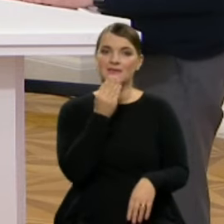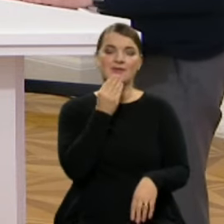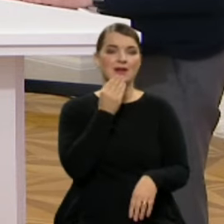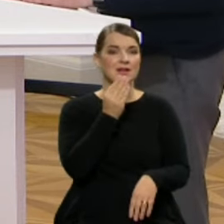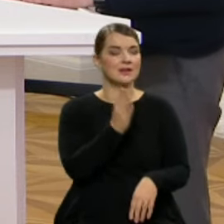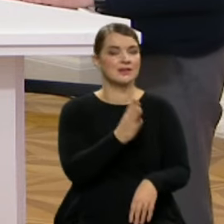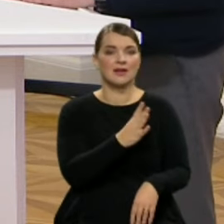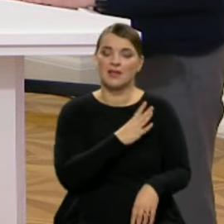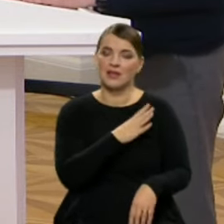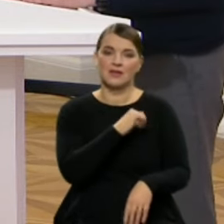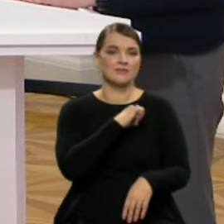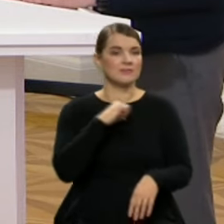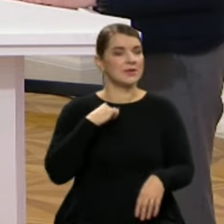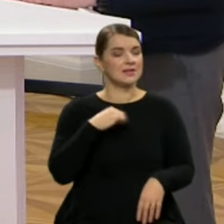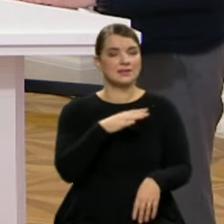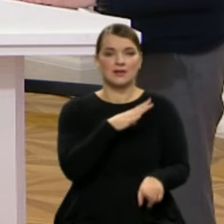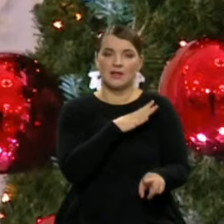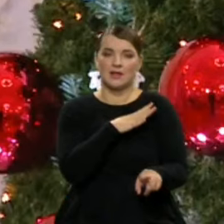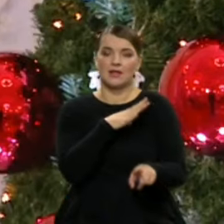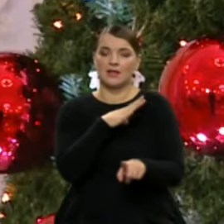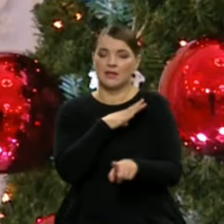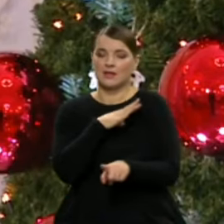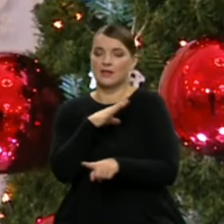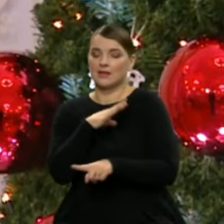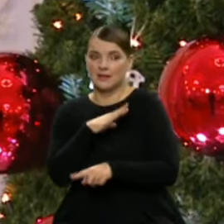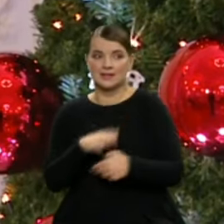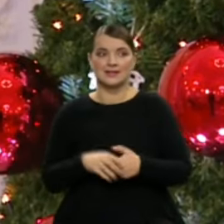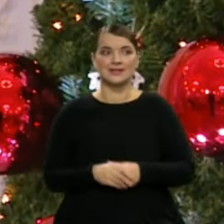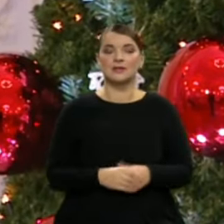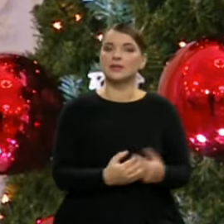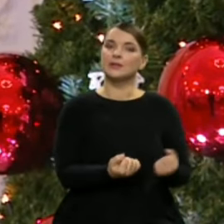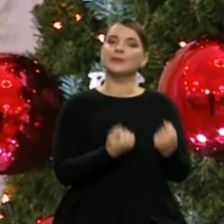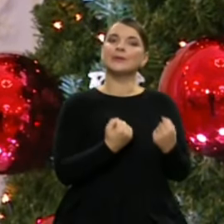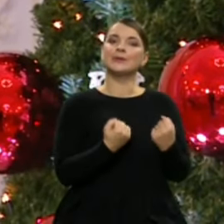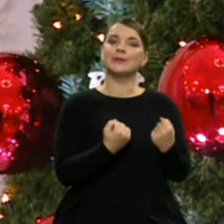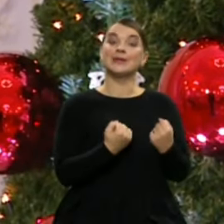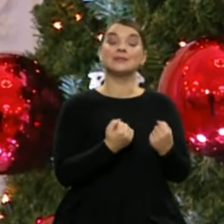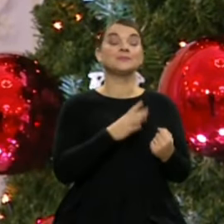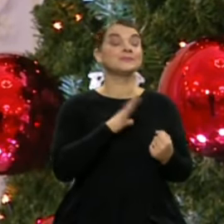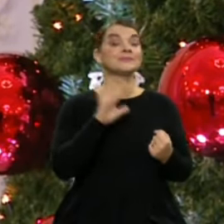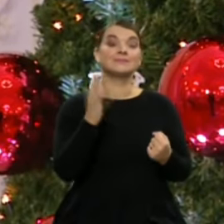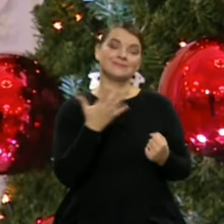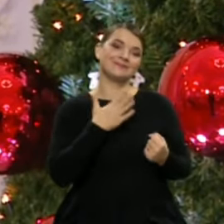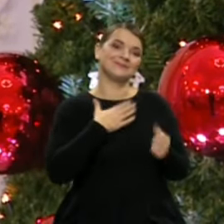ir daryti daugiau kitų dalykų. Didžiausias ramstis buvo mano šeima.